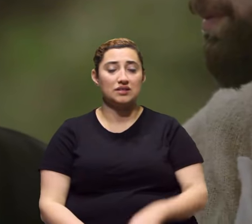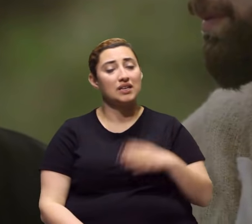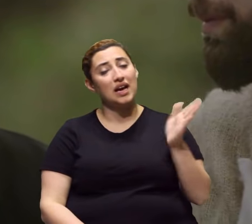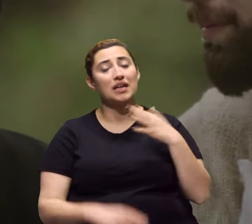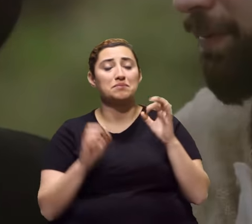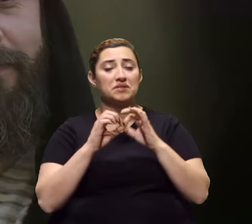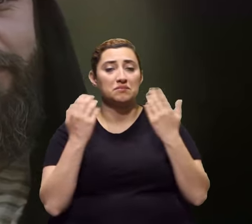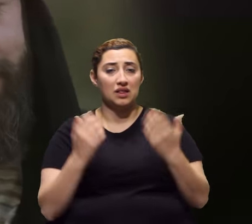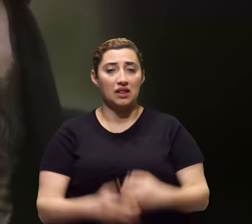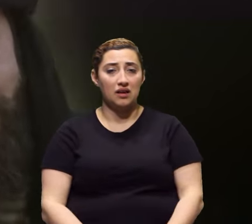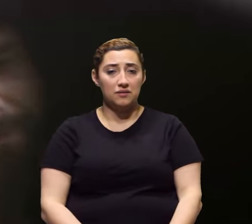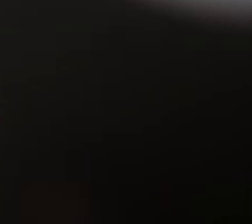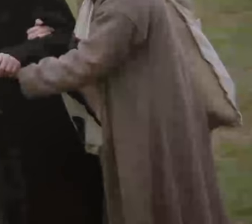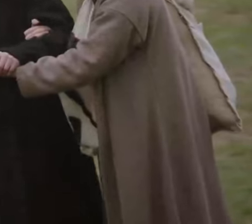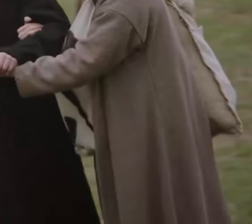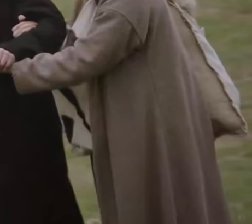Hadi bismillah.